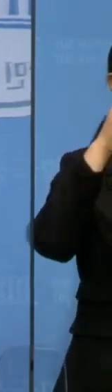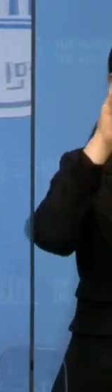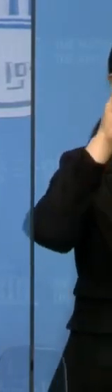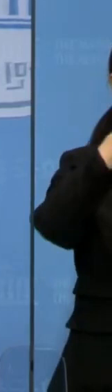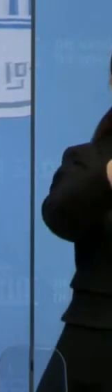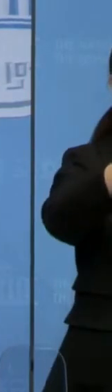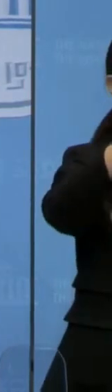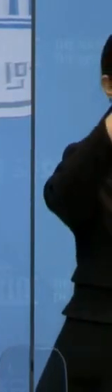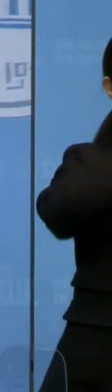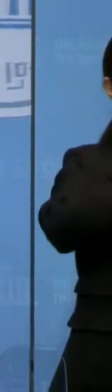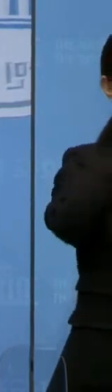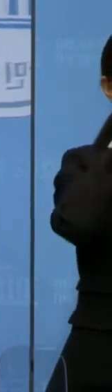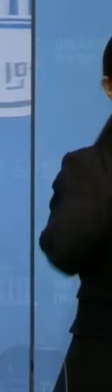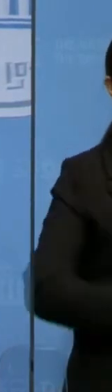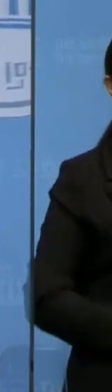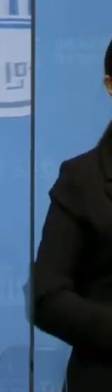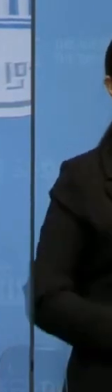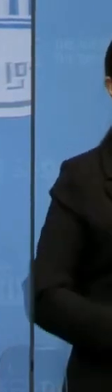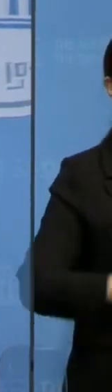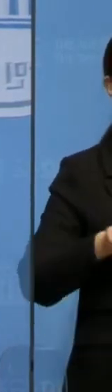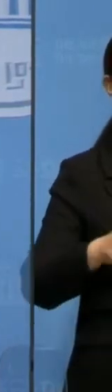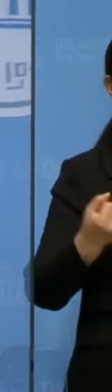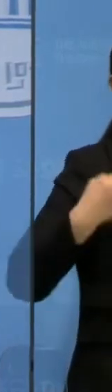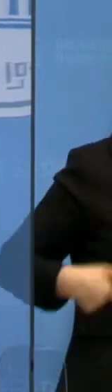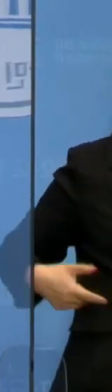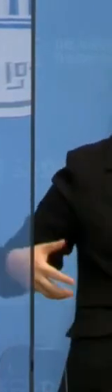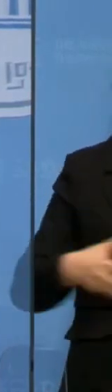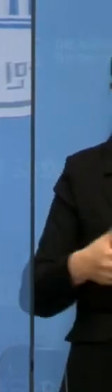책임의 리더십 이 필요합니다